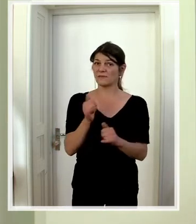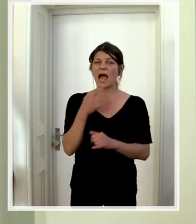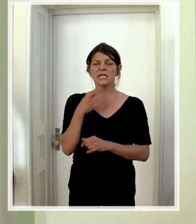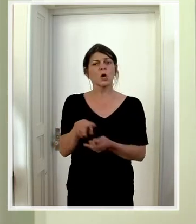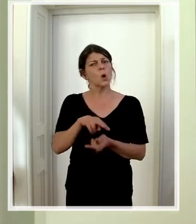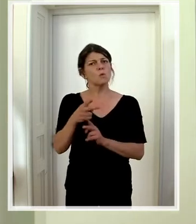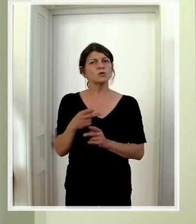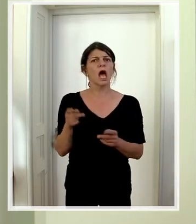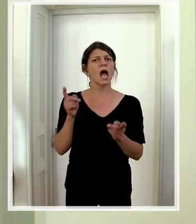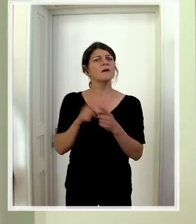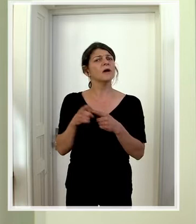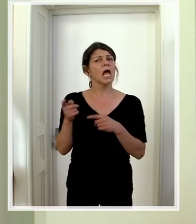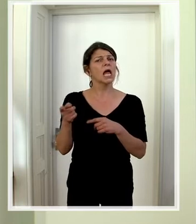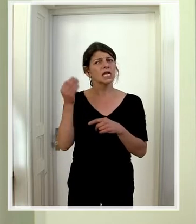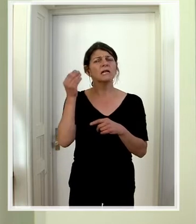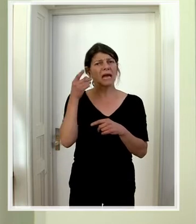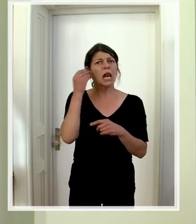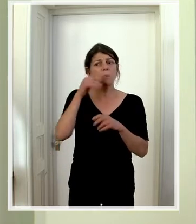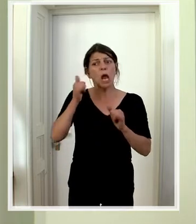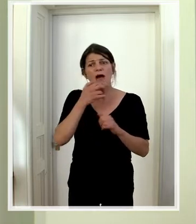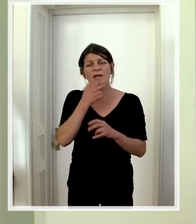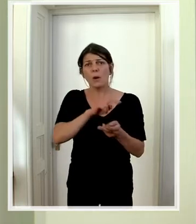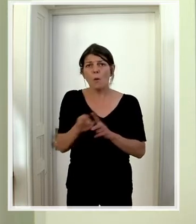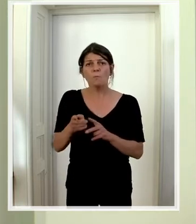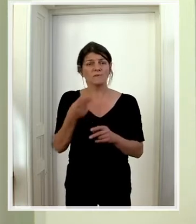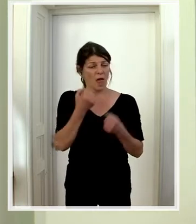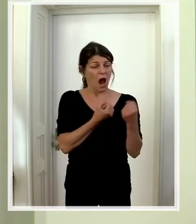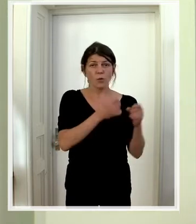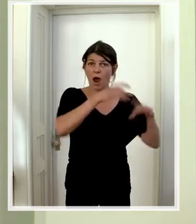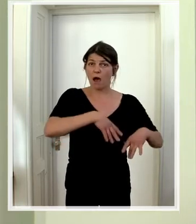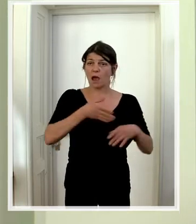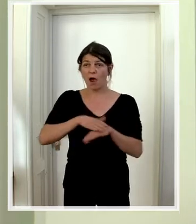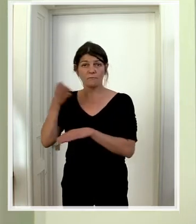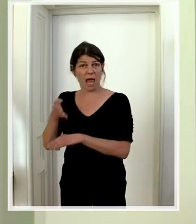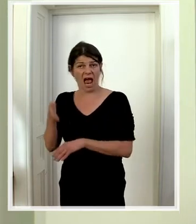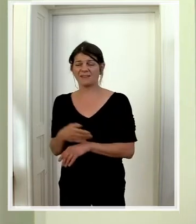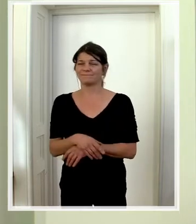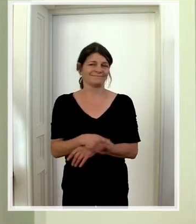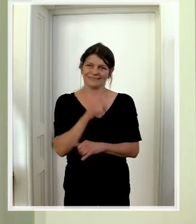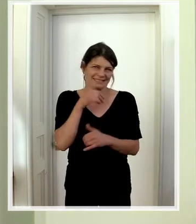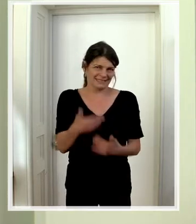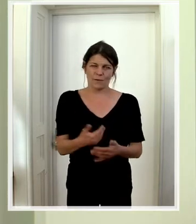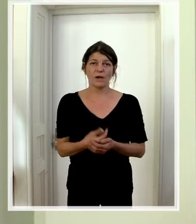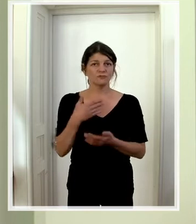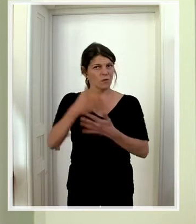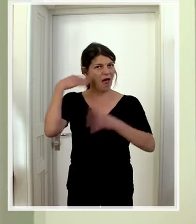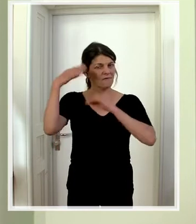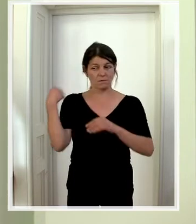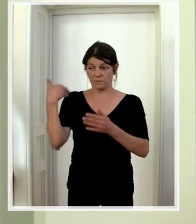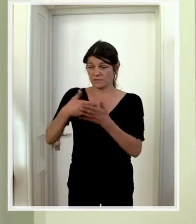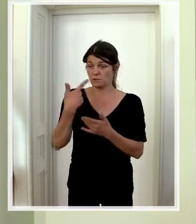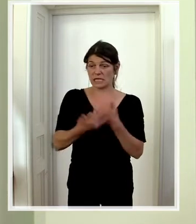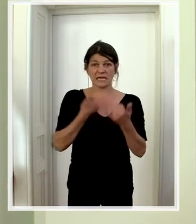einer ausgebauten S-Bahn stark überschätzen. Wir haben eine 20-jährige Erfahrung mit der bisherigen S-Bahn und wir haben nur